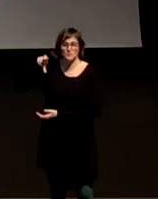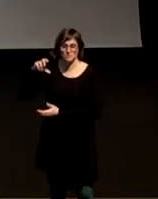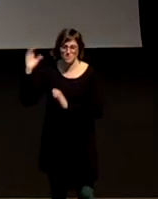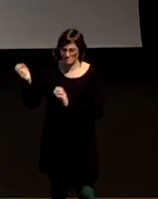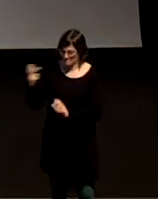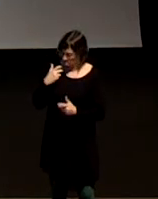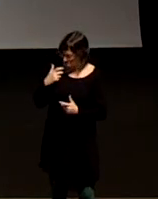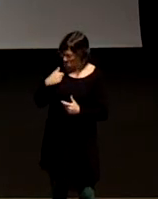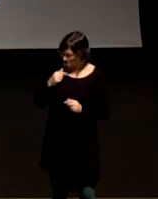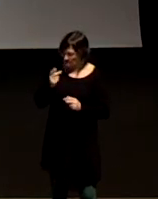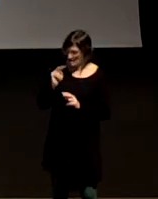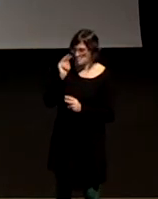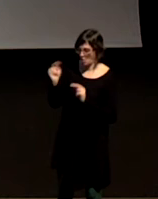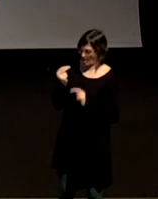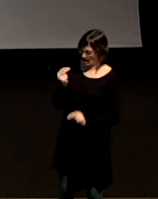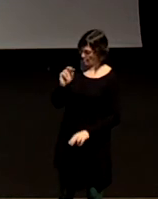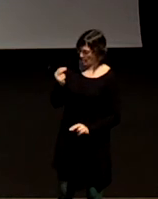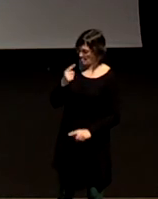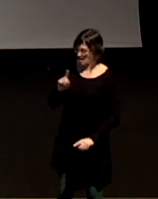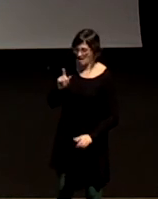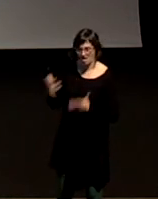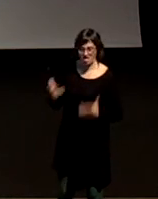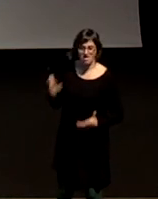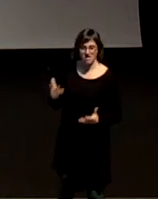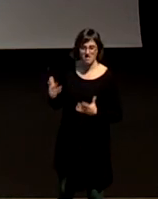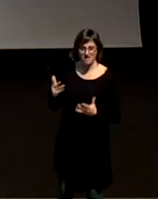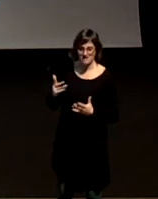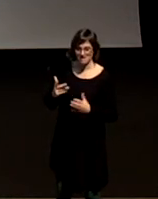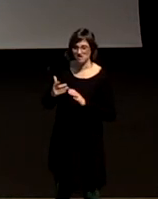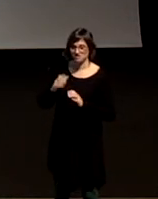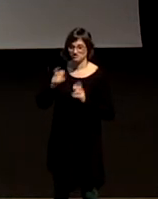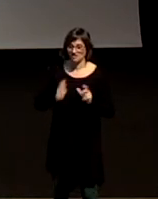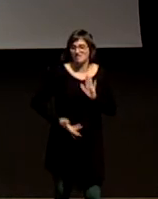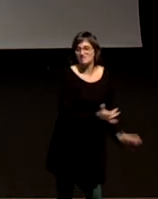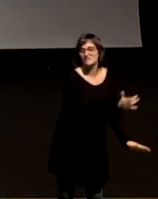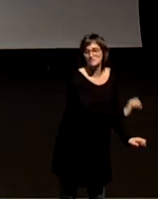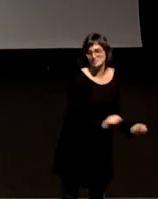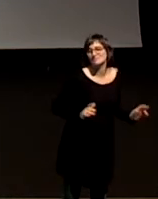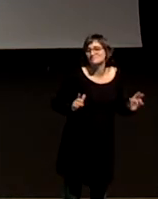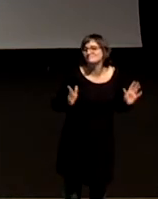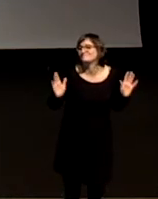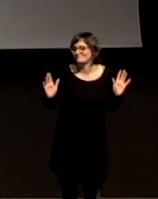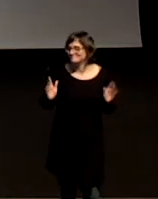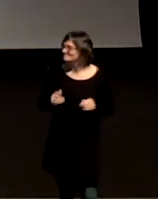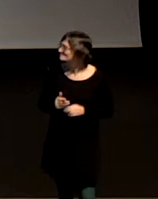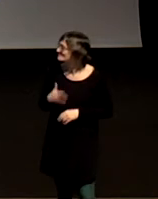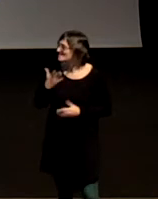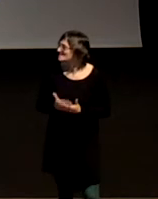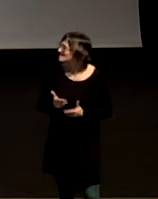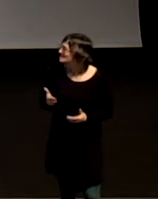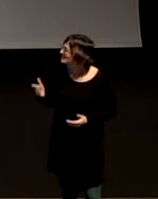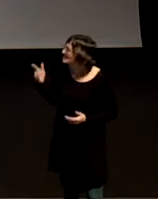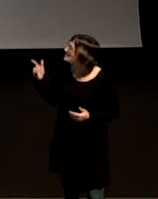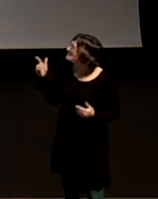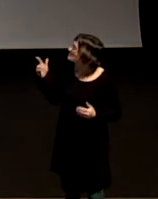me regarde je me regarde pas et de ne pas savoir ça peut lui laisser un peu le le temps de s'en sortir alors vous allez avoir droit aux